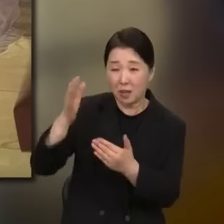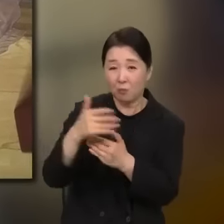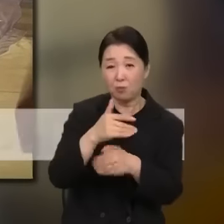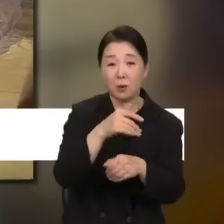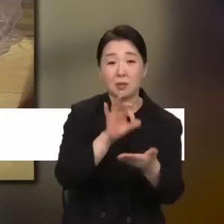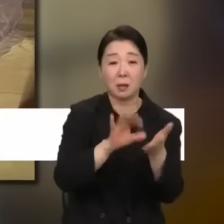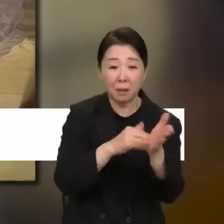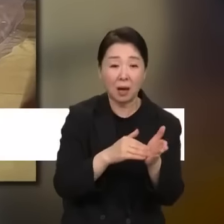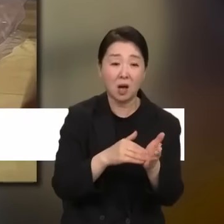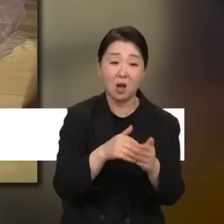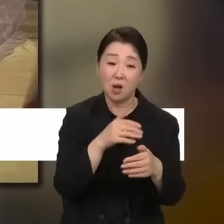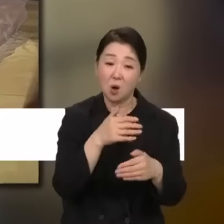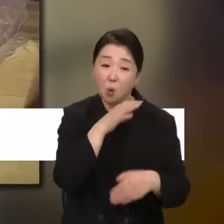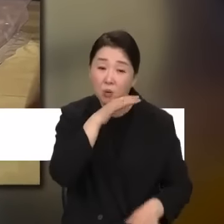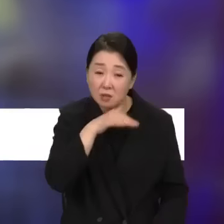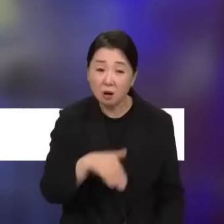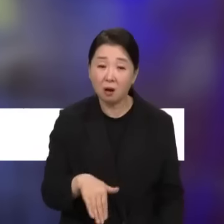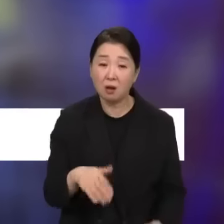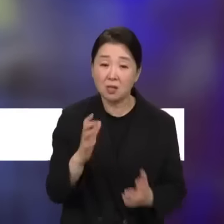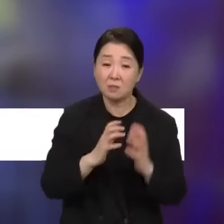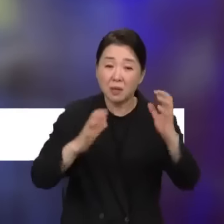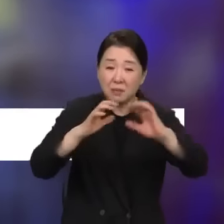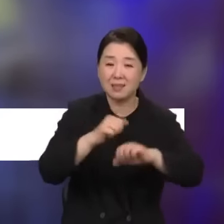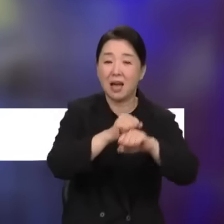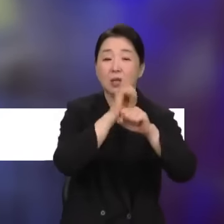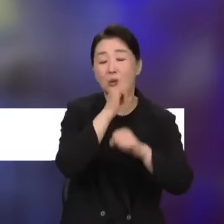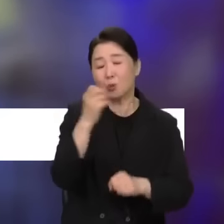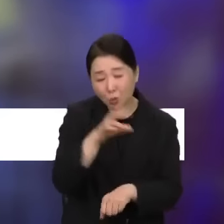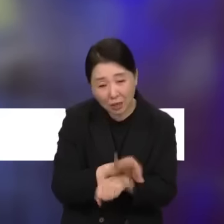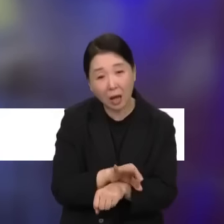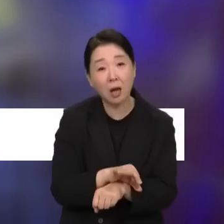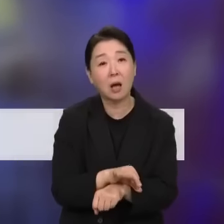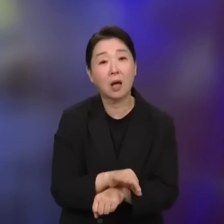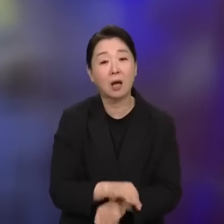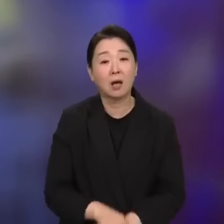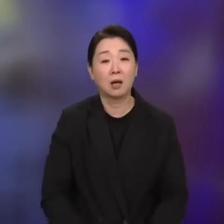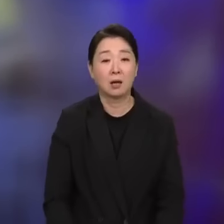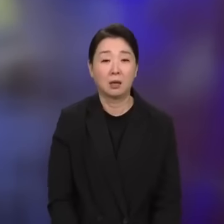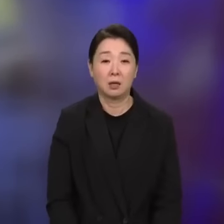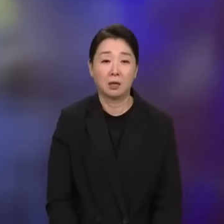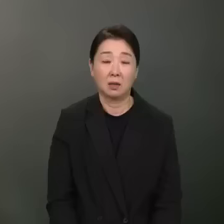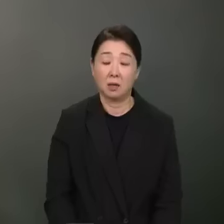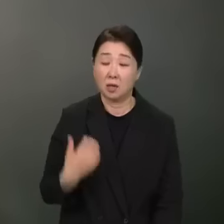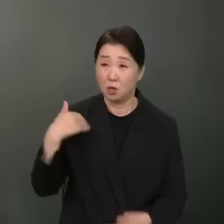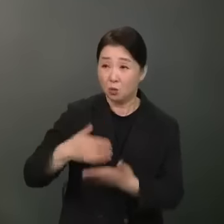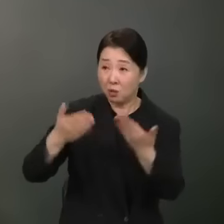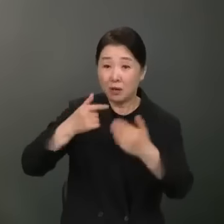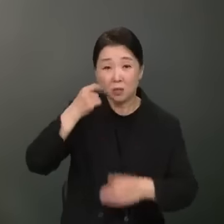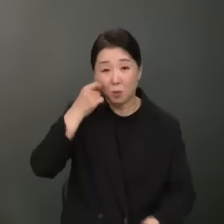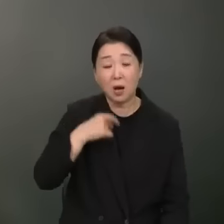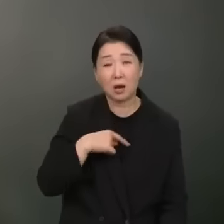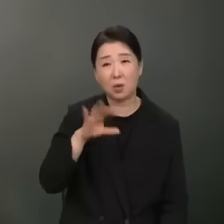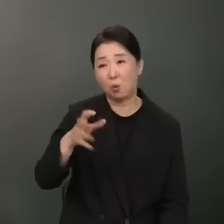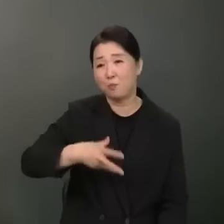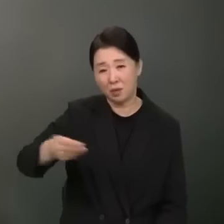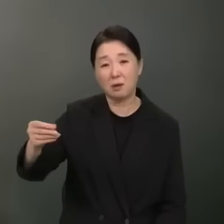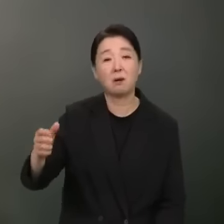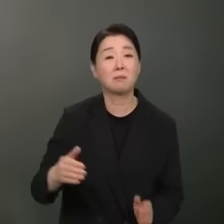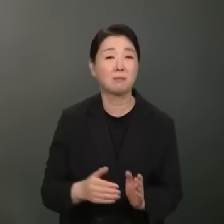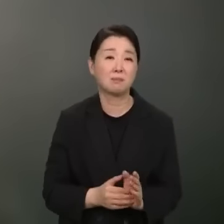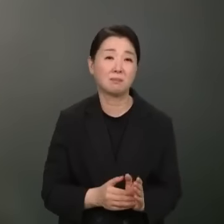오징어? 집에 김치냉장고 잔뜩 쌓여있는데 또 사야 돼요. 못 돌려받을 걸 알면서 돈을